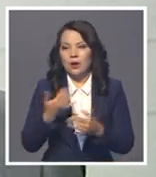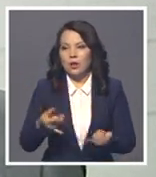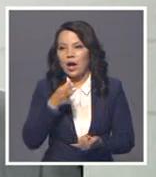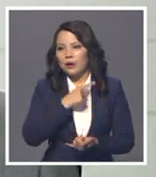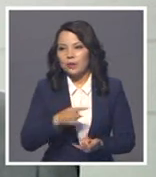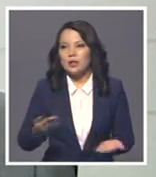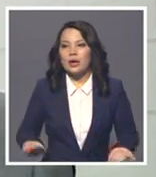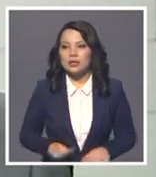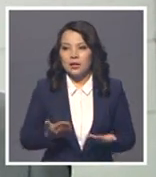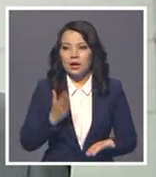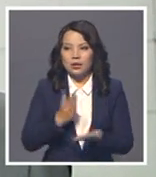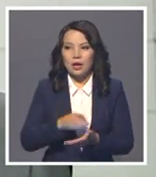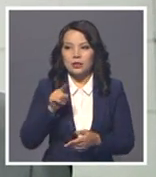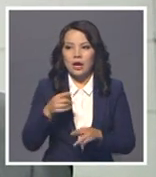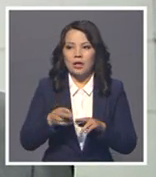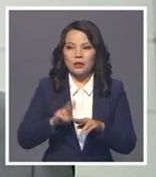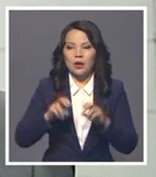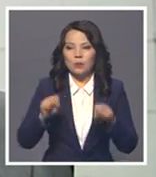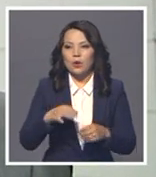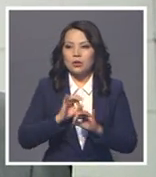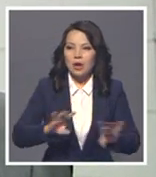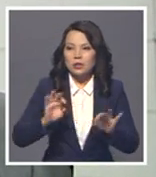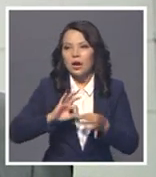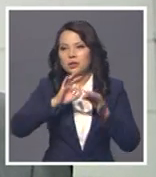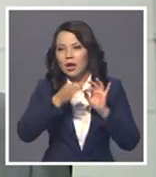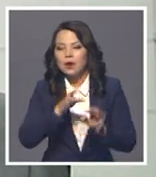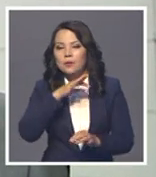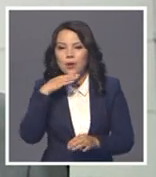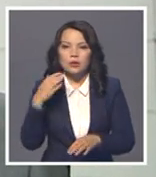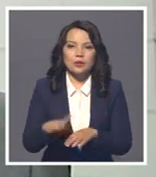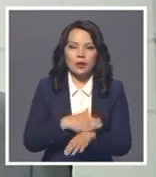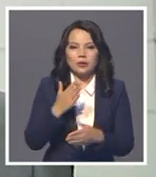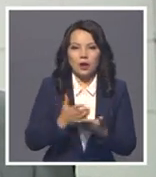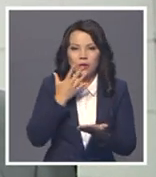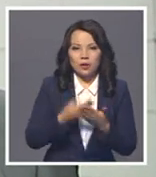қаншама дүние берер еді деп кейде сол жағын ойлағанда қамығып кетеміз.